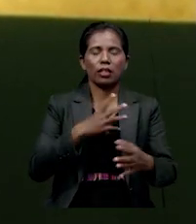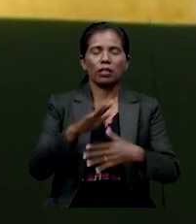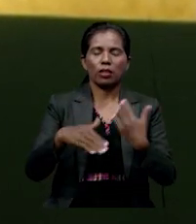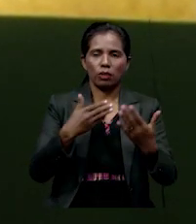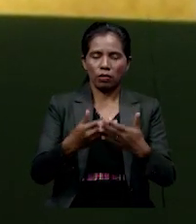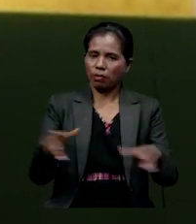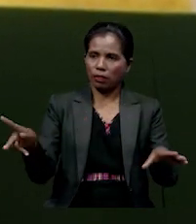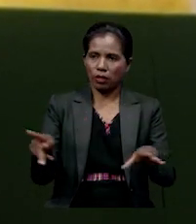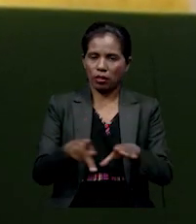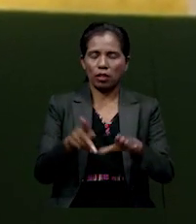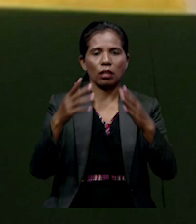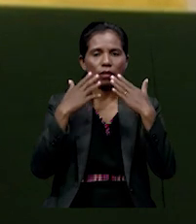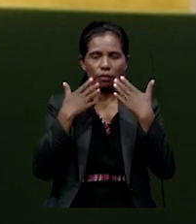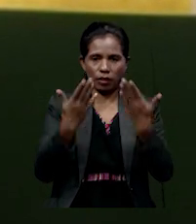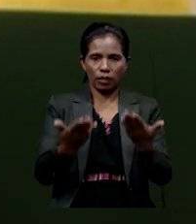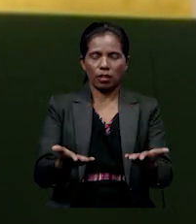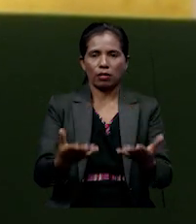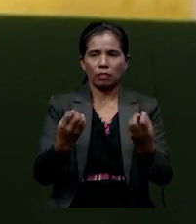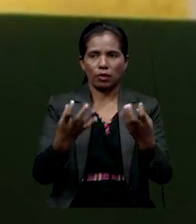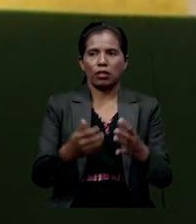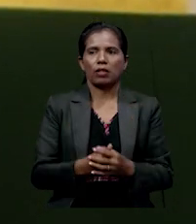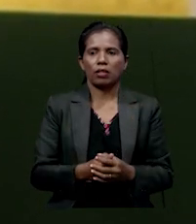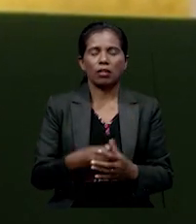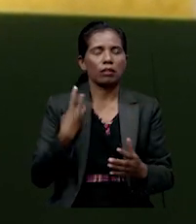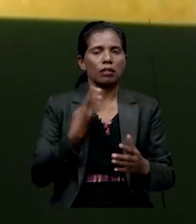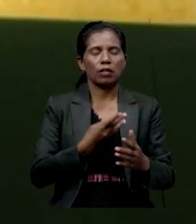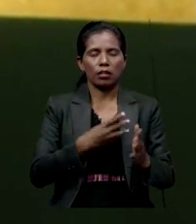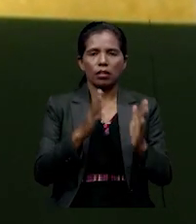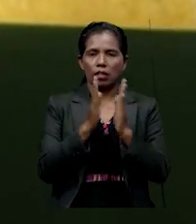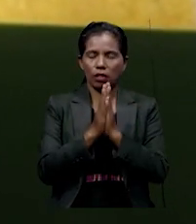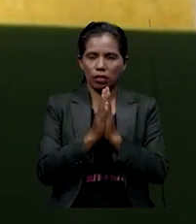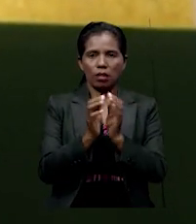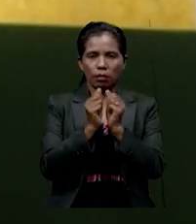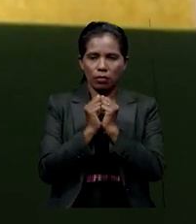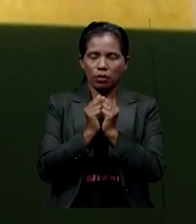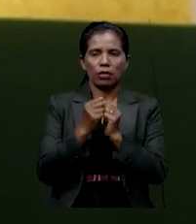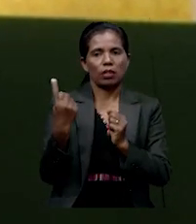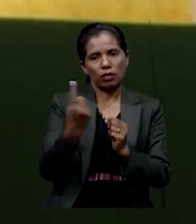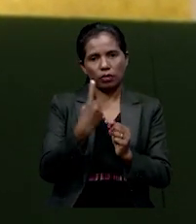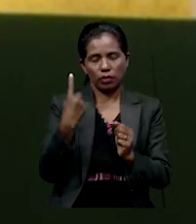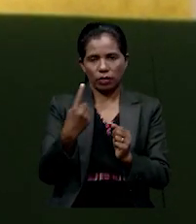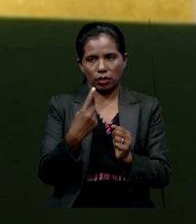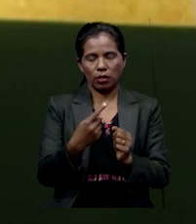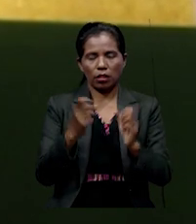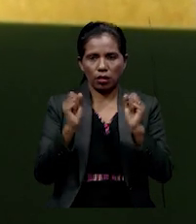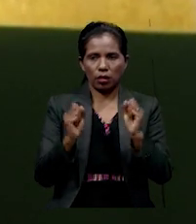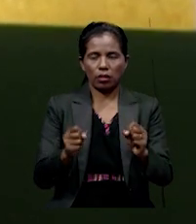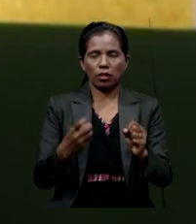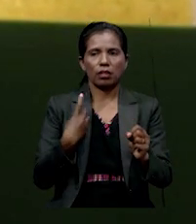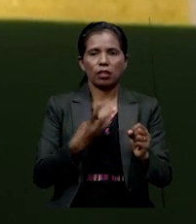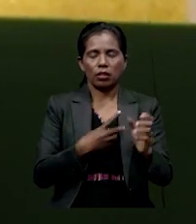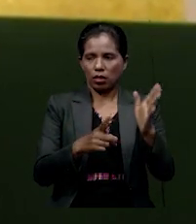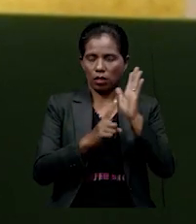presence, agradece Davis, kita reza mama Allah Fatin, atau provider David Hatu Dona